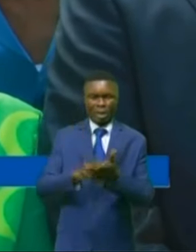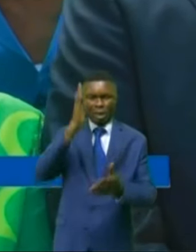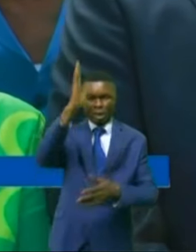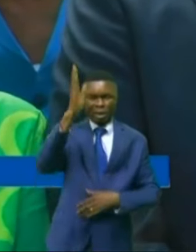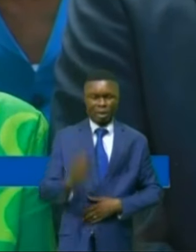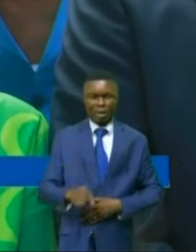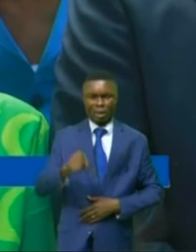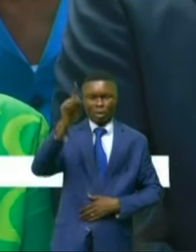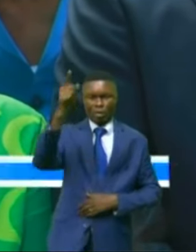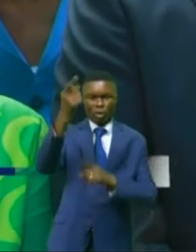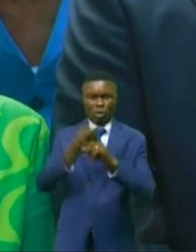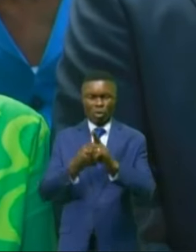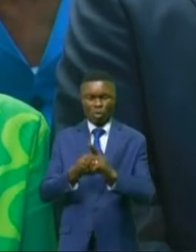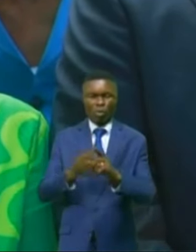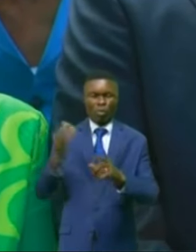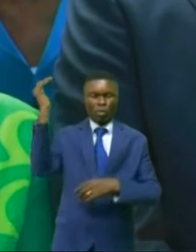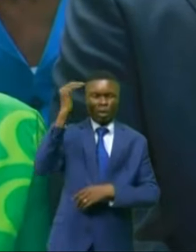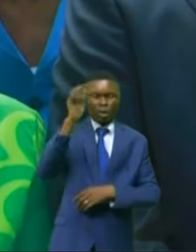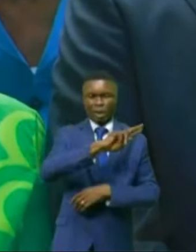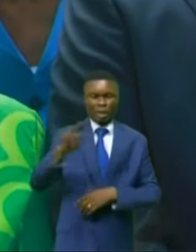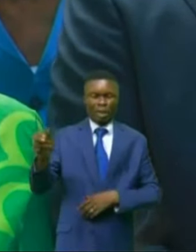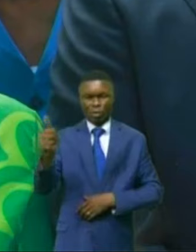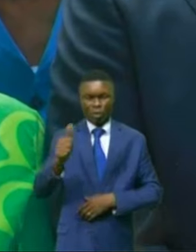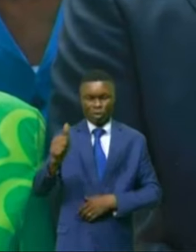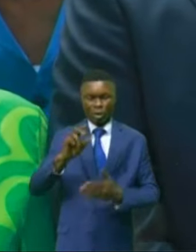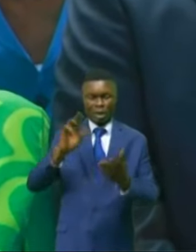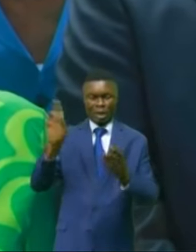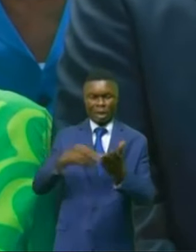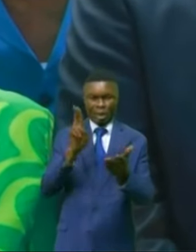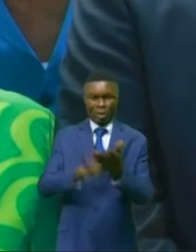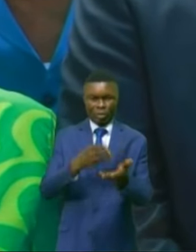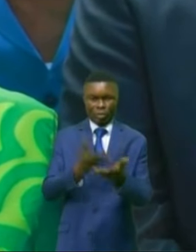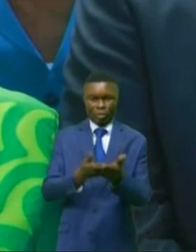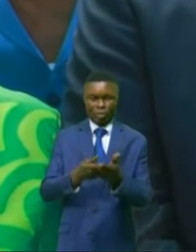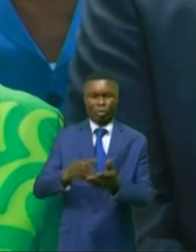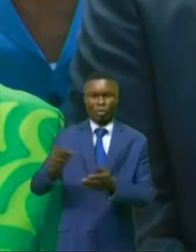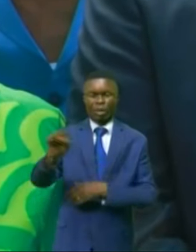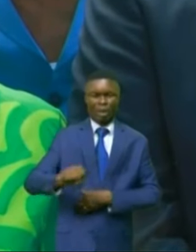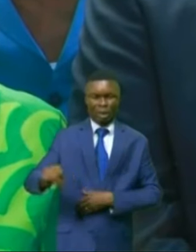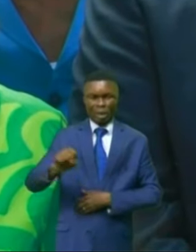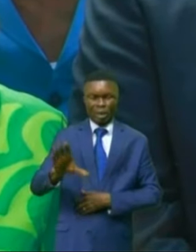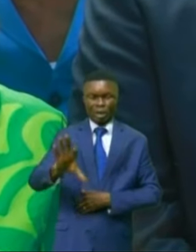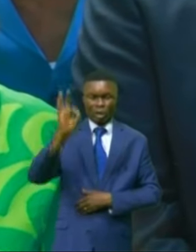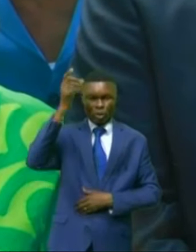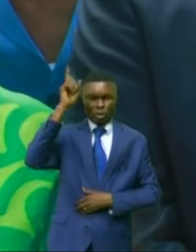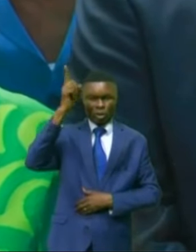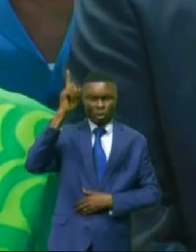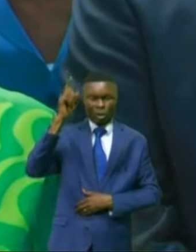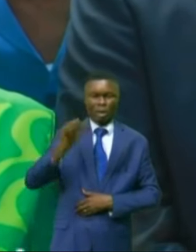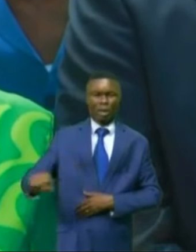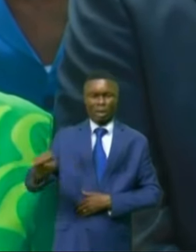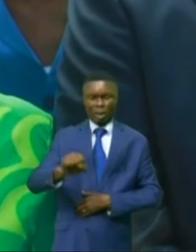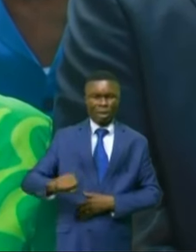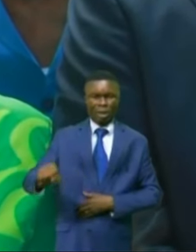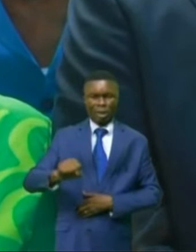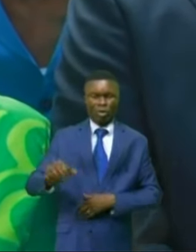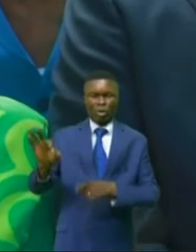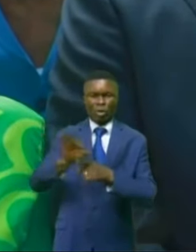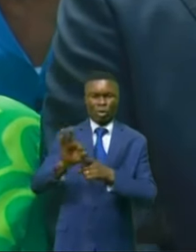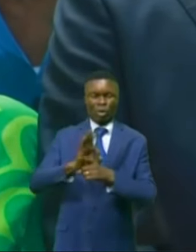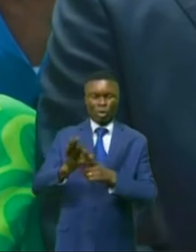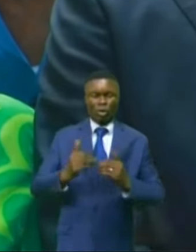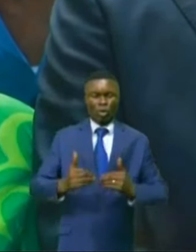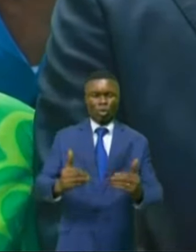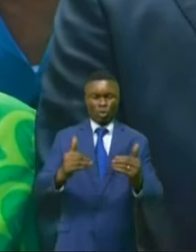mois de décembre 2021. Et donc dans ce protocole, un secteur qui a été priorisé, c'est le secteur de la formation